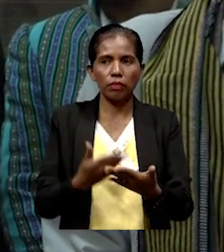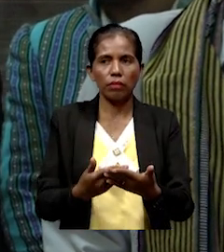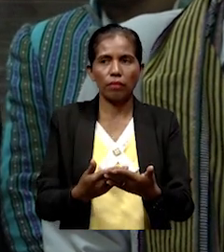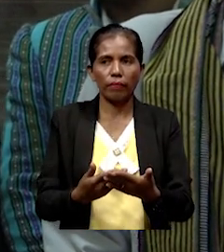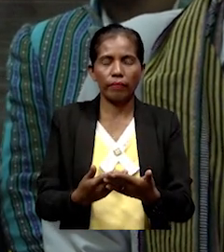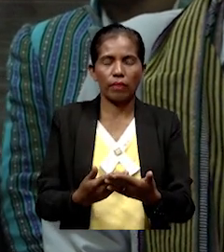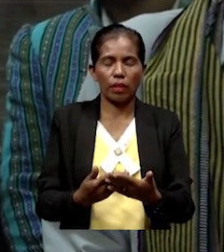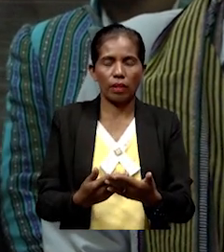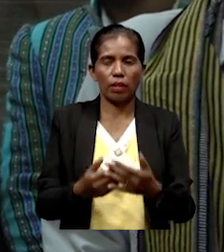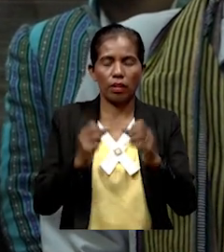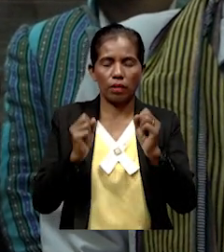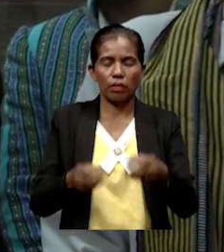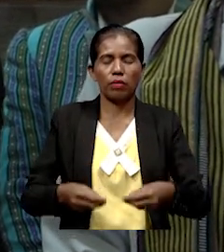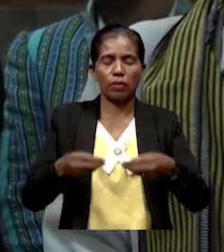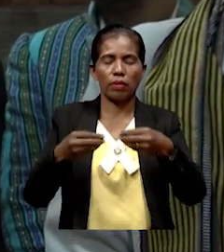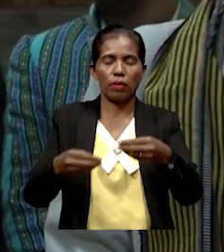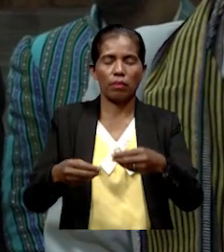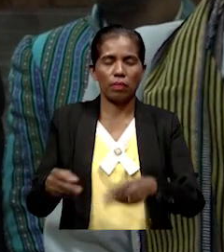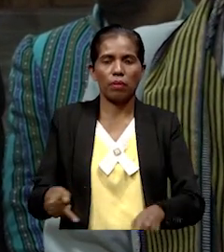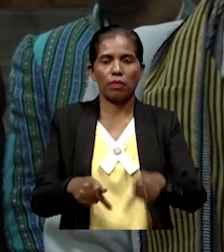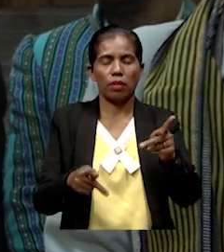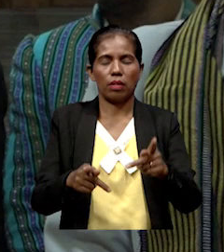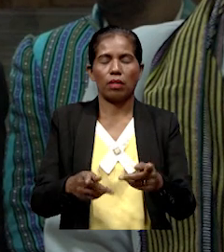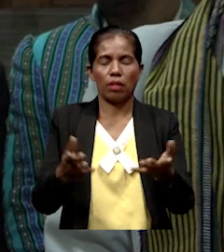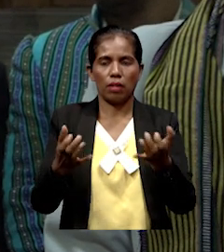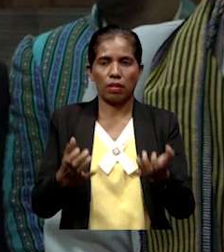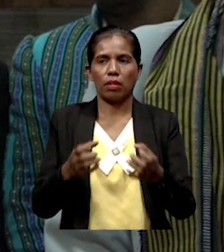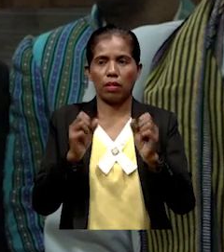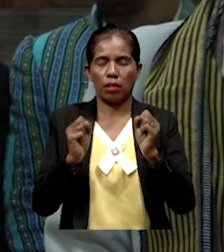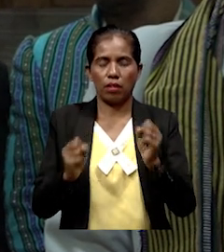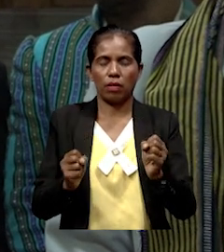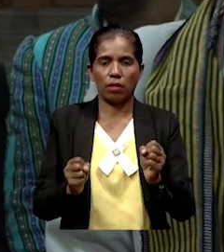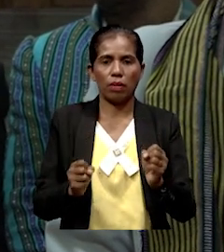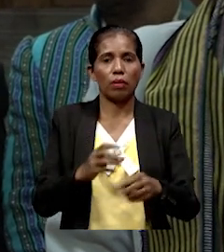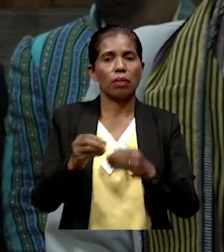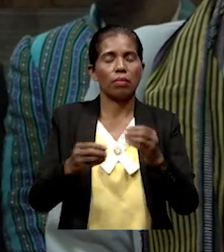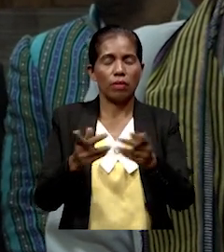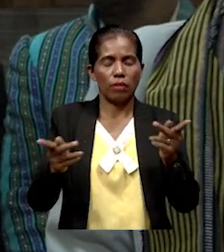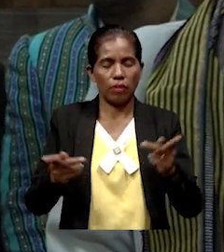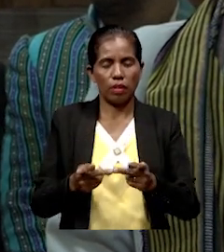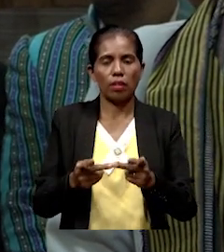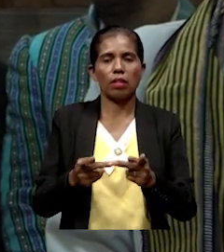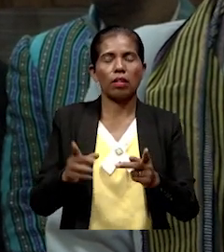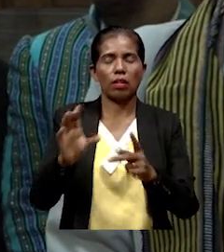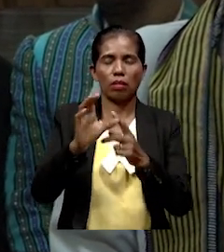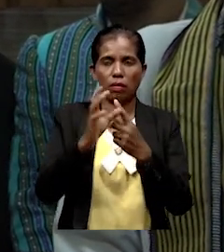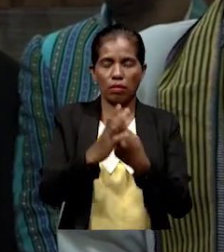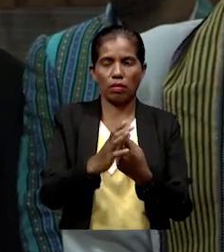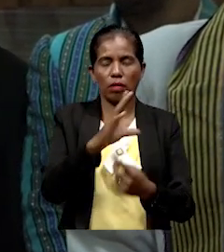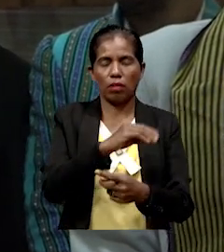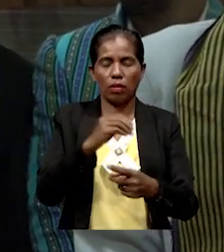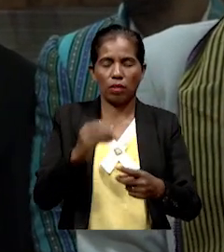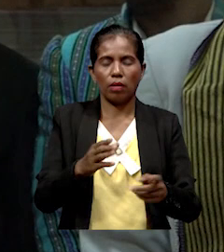empowering ya pemberdayaan baik diputus situs tradisional itu pertama dalam persiapkan Timor Leste